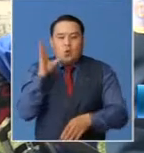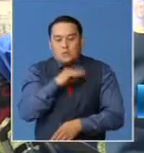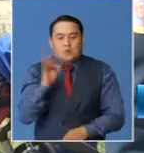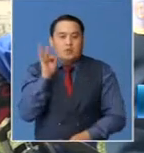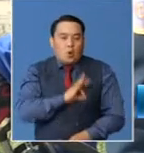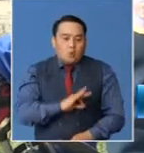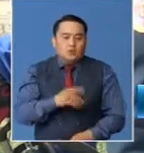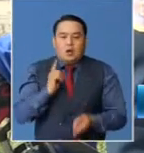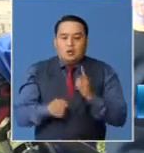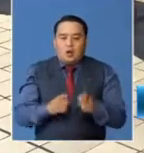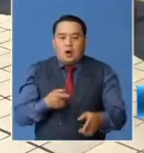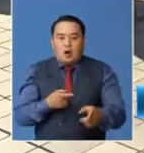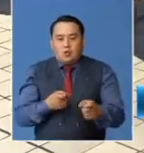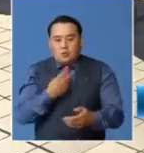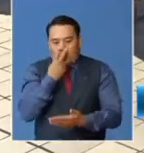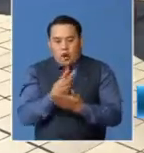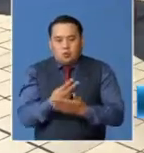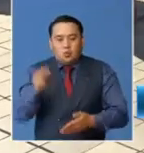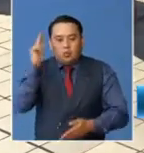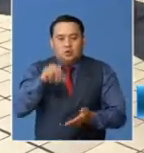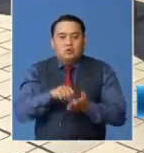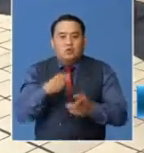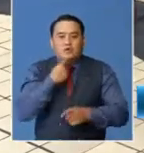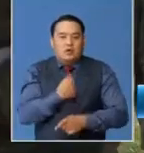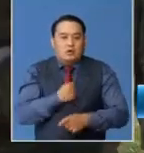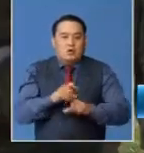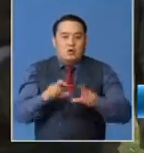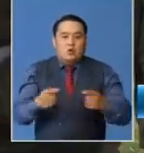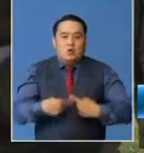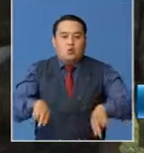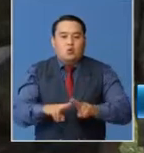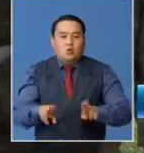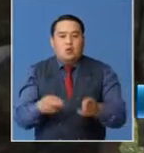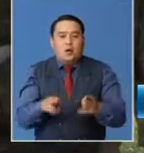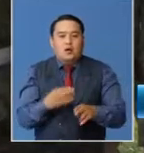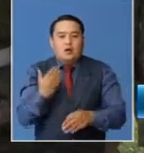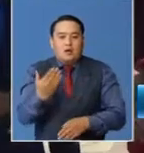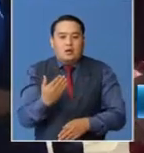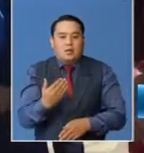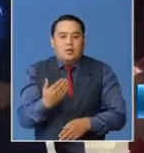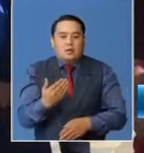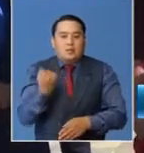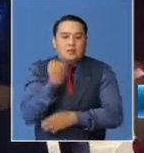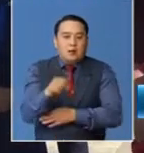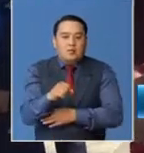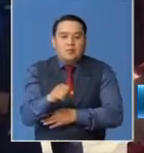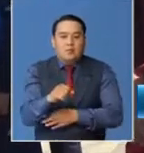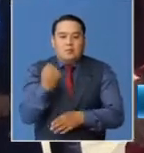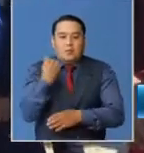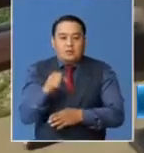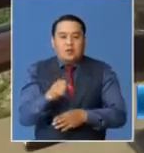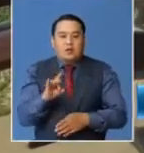пользоваться самым настоящим оружием продемонстрировали участники военно-патриотического клуба «Айбон». Эти ребята не раз становились победителями и